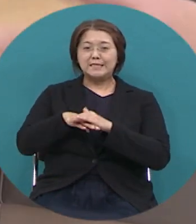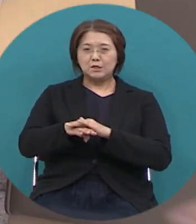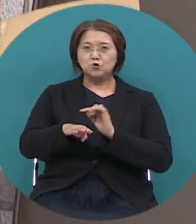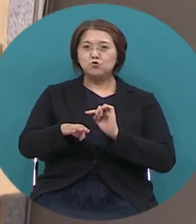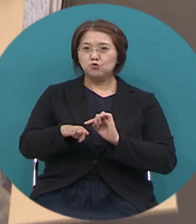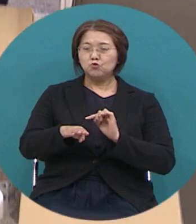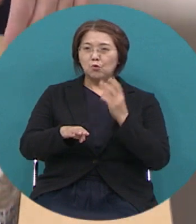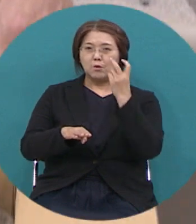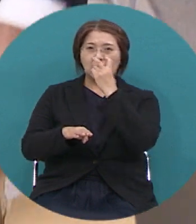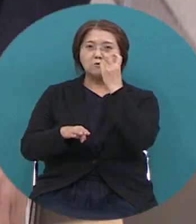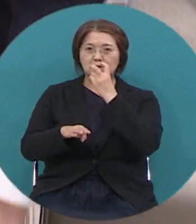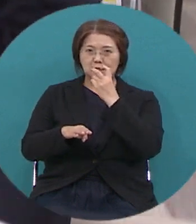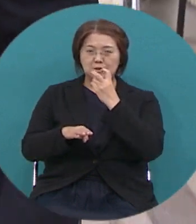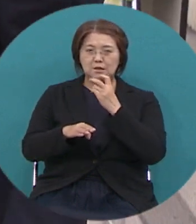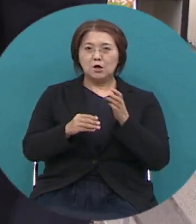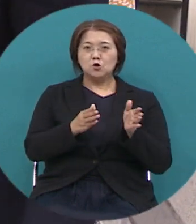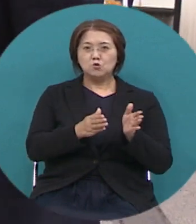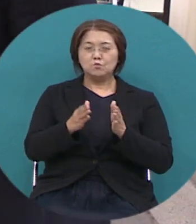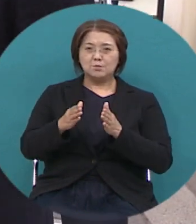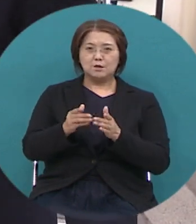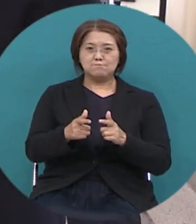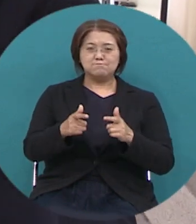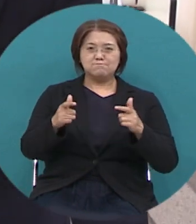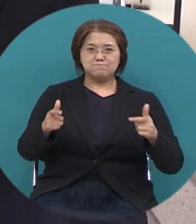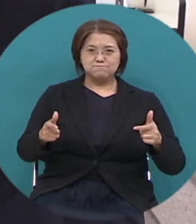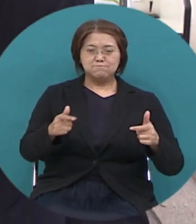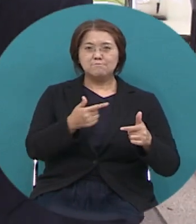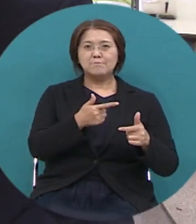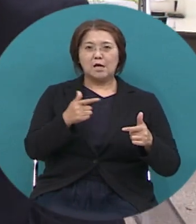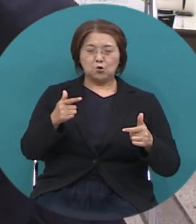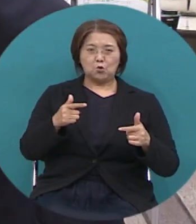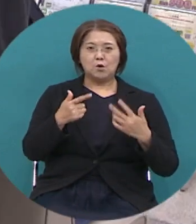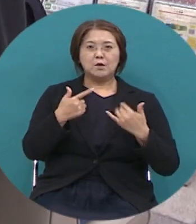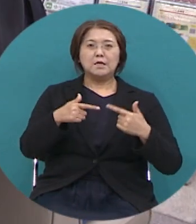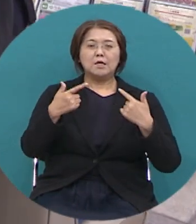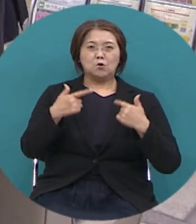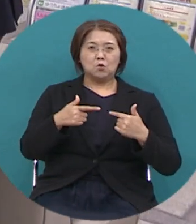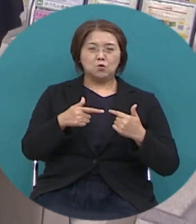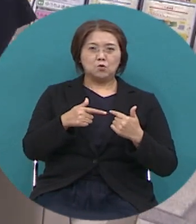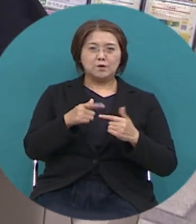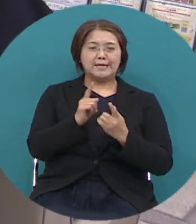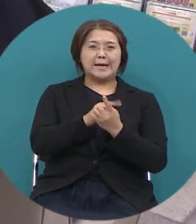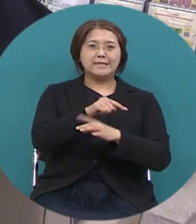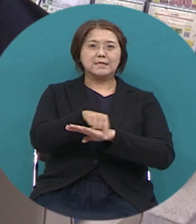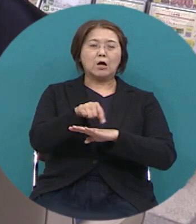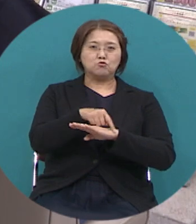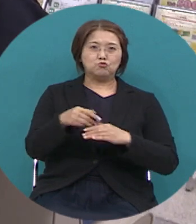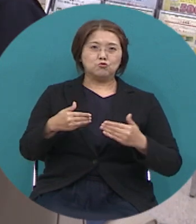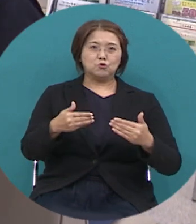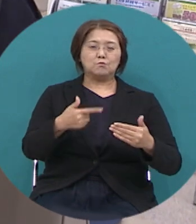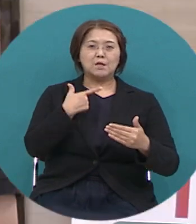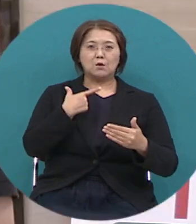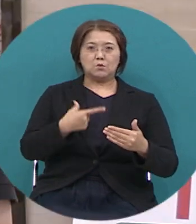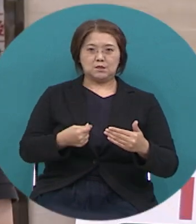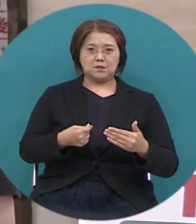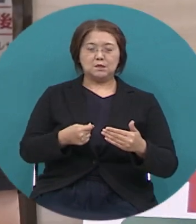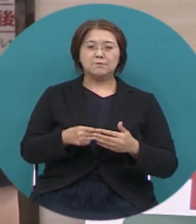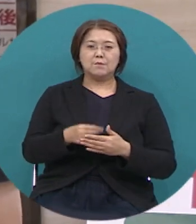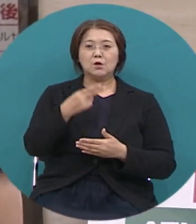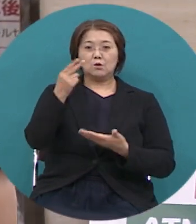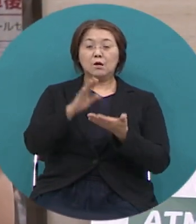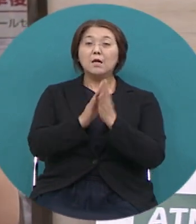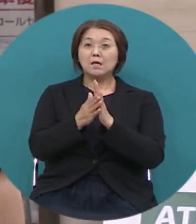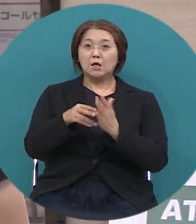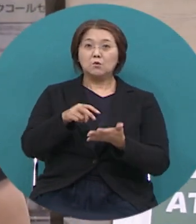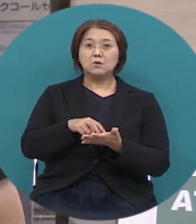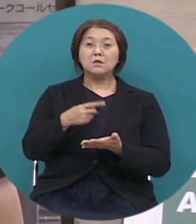か備えの拡充、そういったところも日々の防災対策として進めていただければありがたいなと思っております。県としましても、